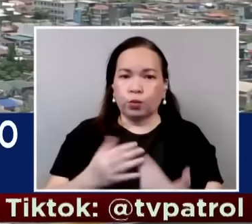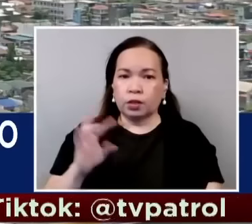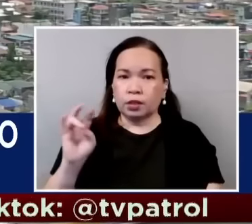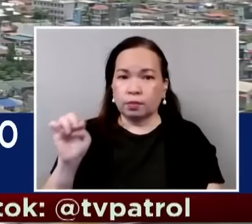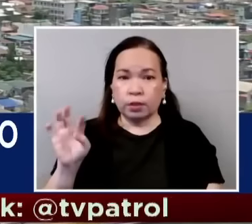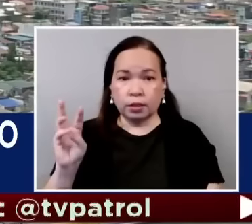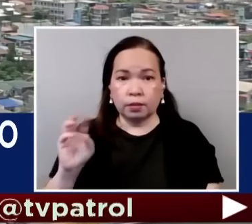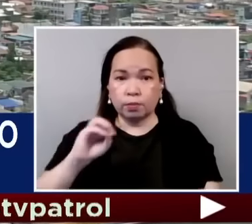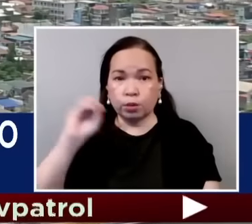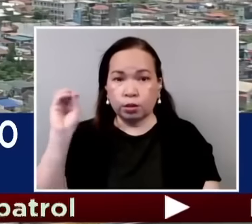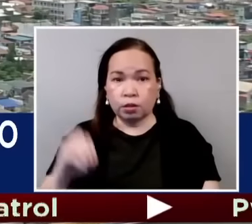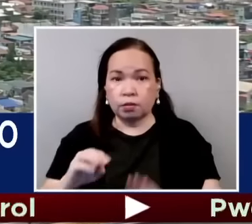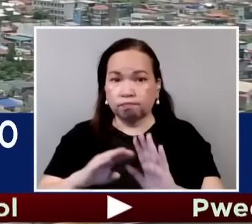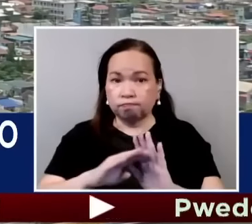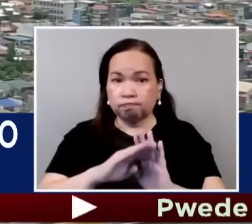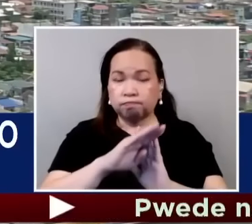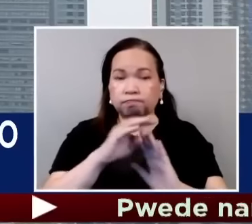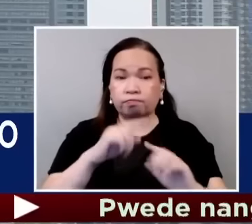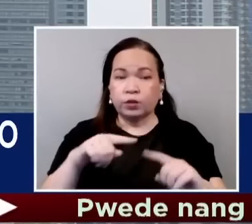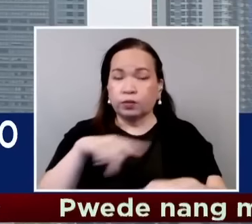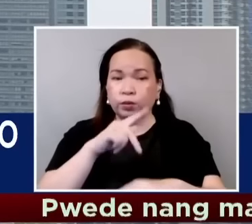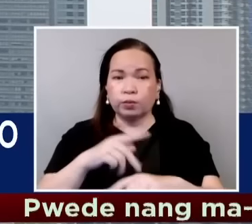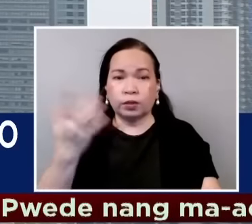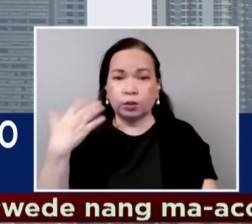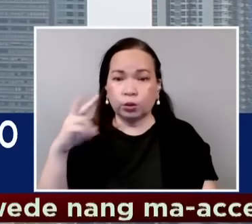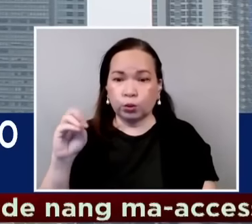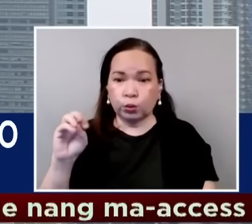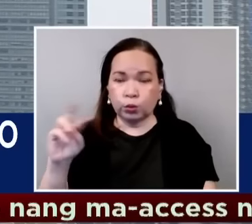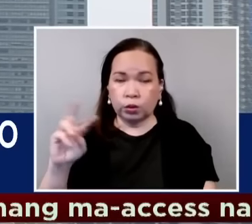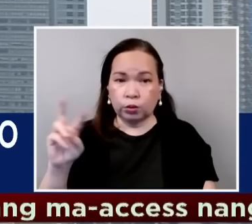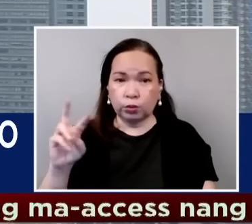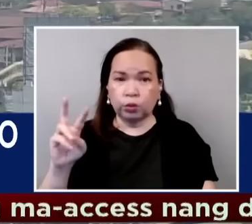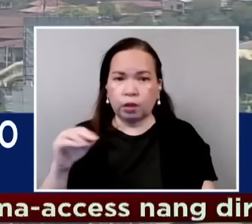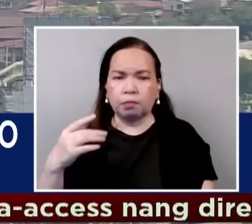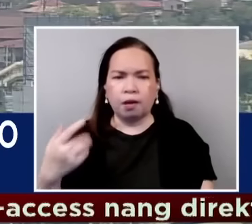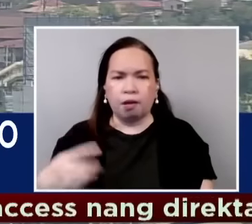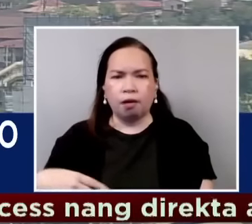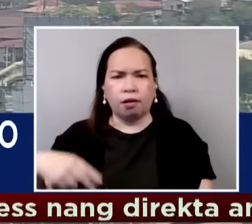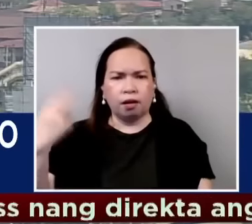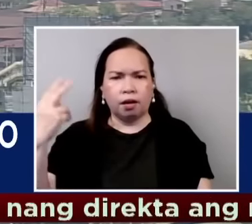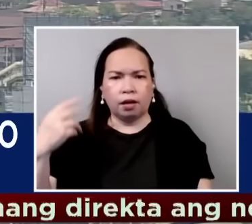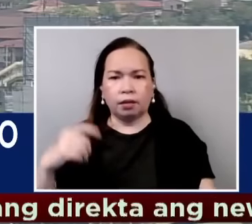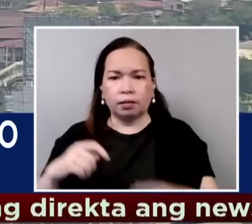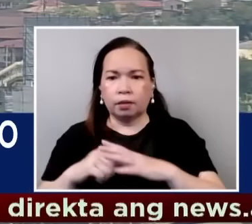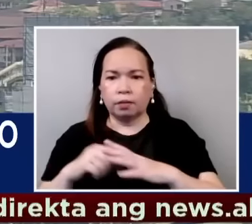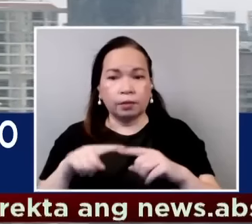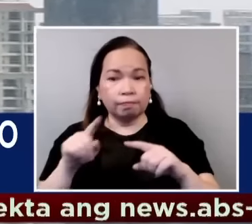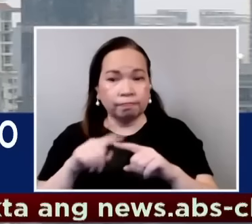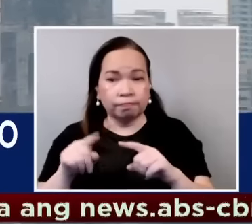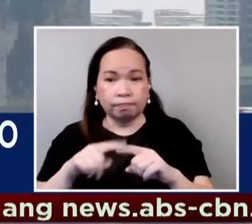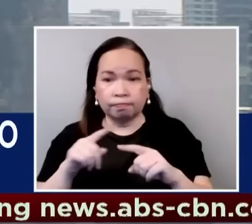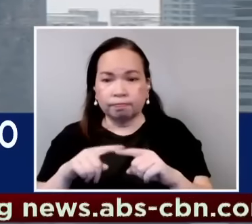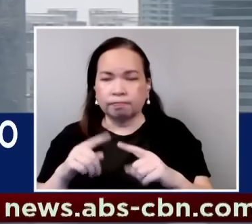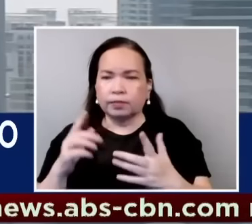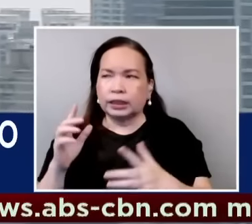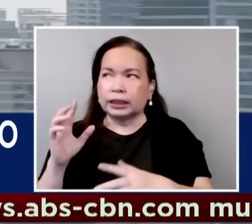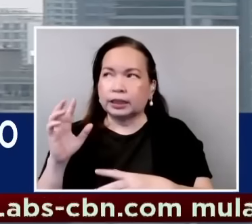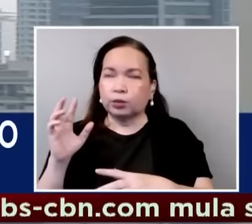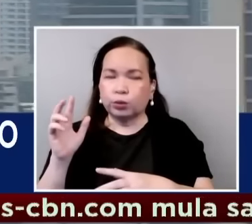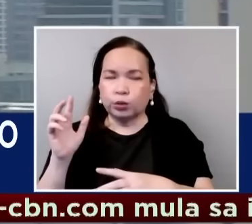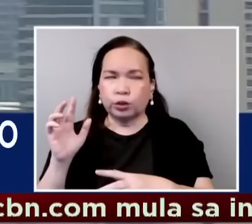ang ekonomiya ng Pilipinas noong 2022, ang pinakamataas sa loob ng 46 na taong kasaysayan ng bansa.